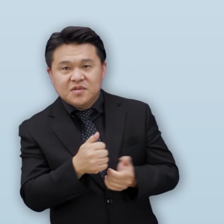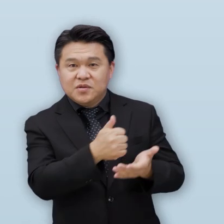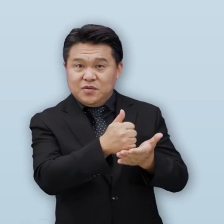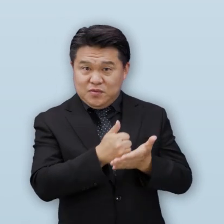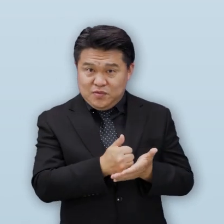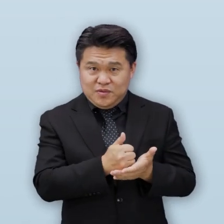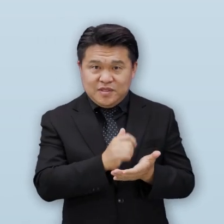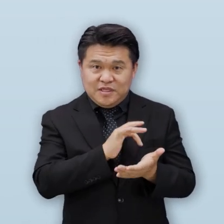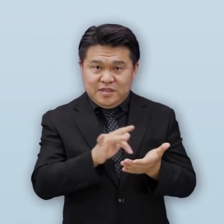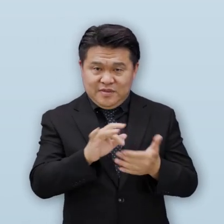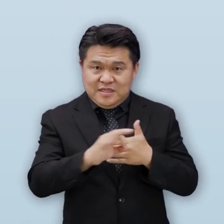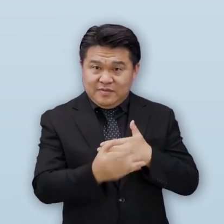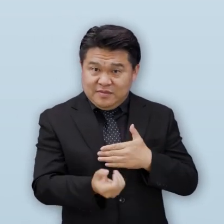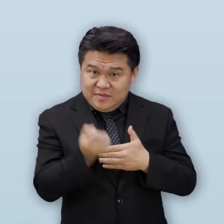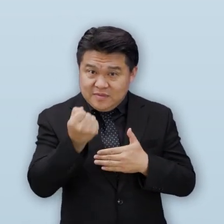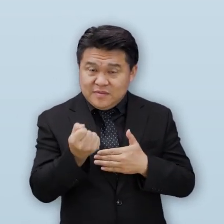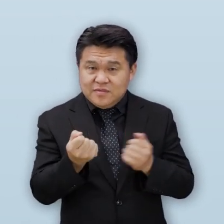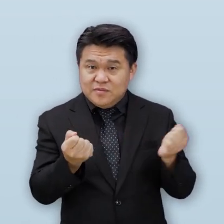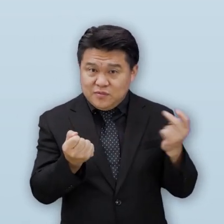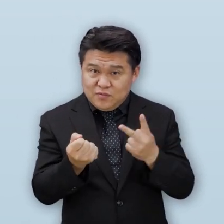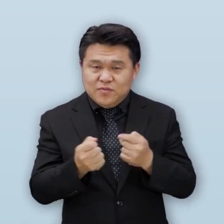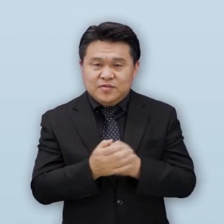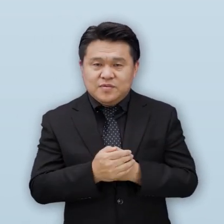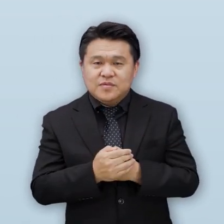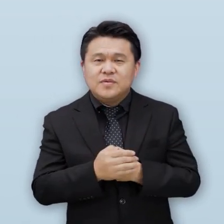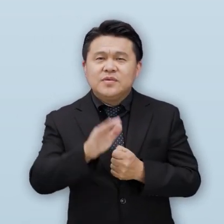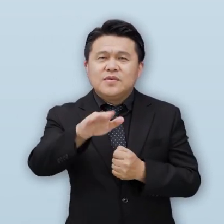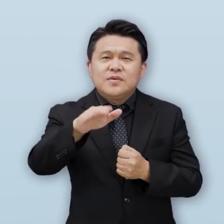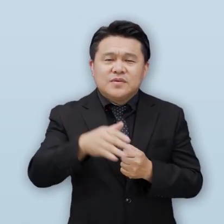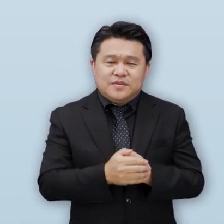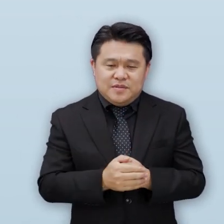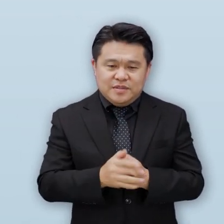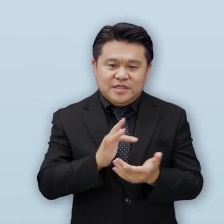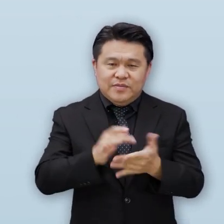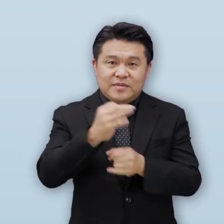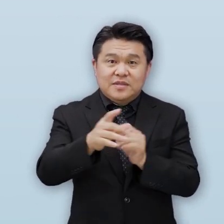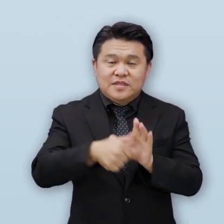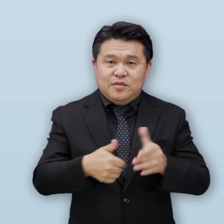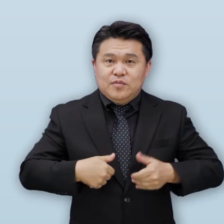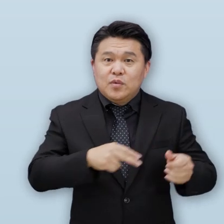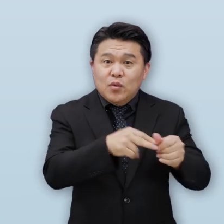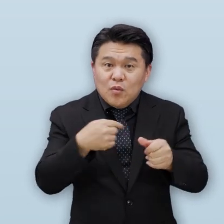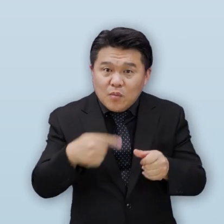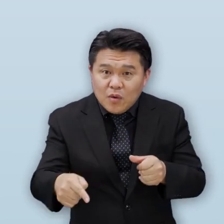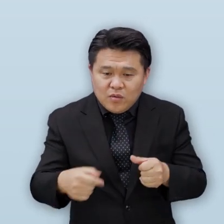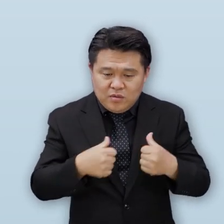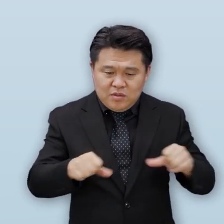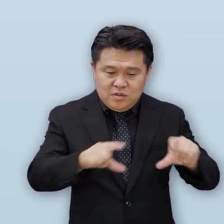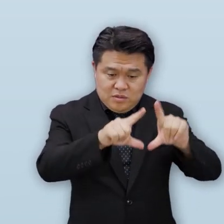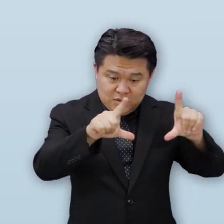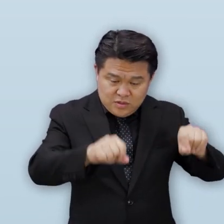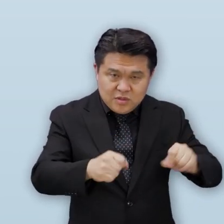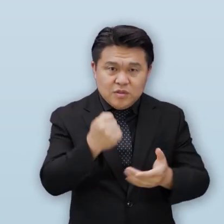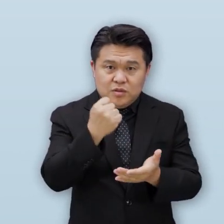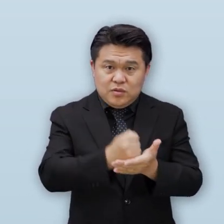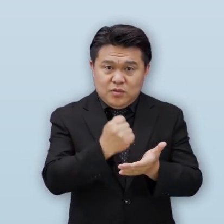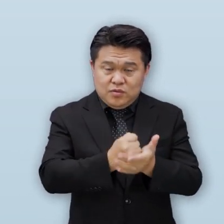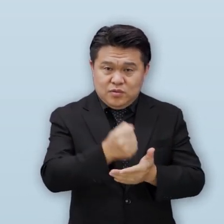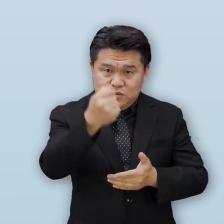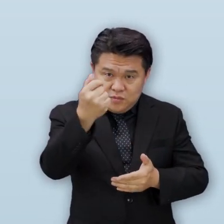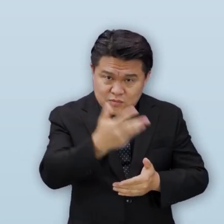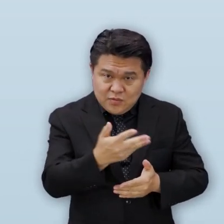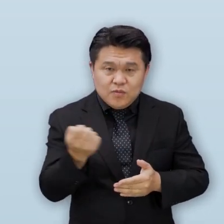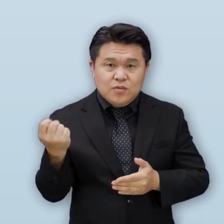명의의 휴대폰을 일시적으로 점유하게 되는 점과 고객들이 대면 휴대폰 개통에 필요한 정보가 신분증, 계좌